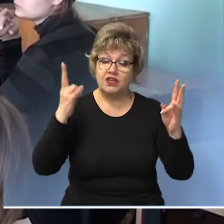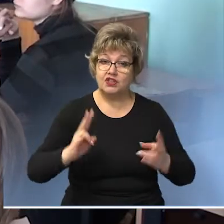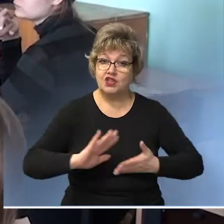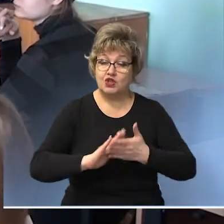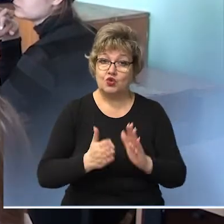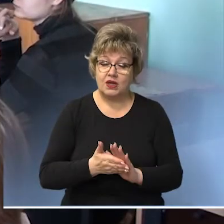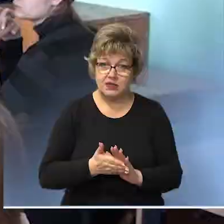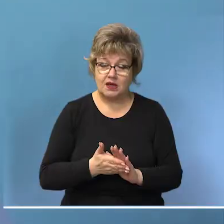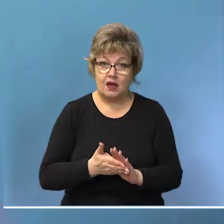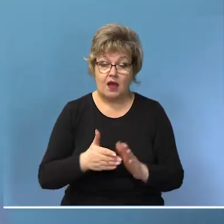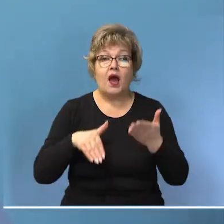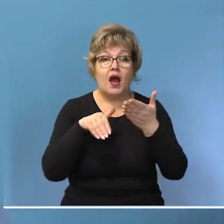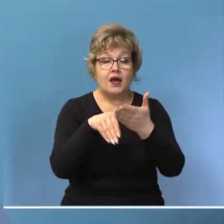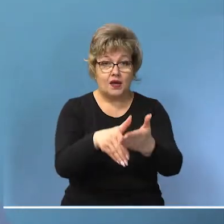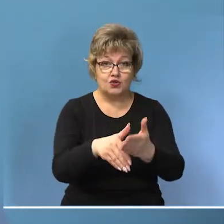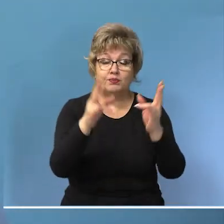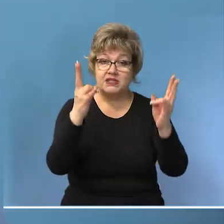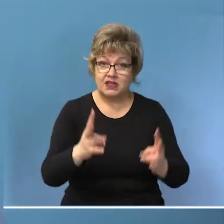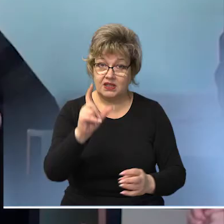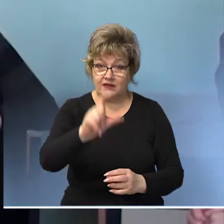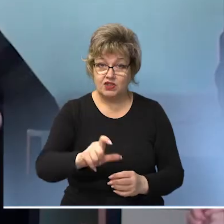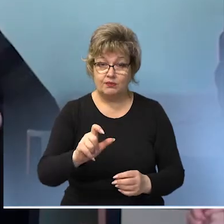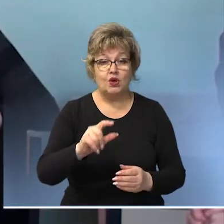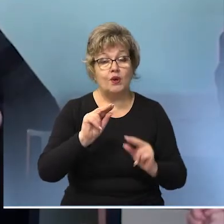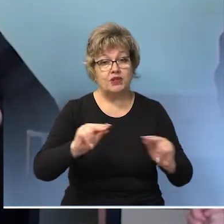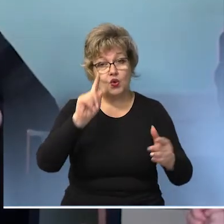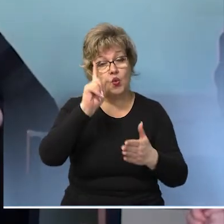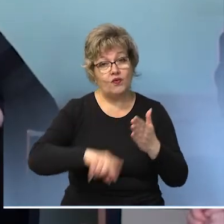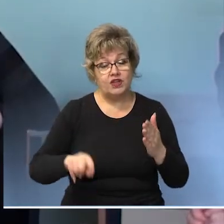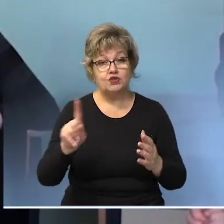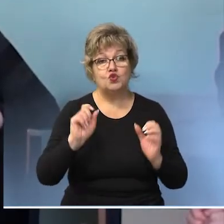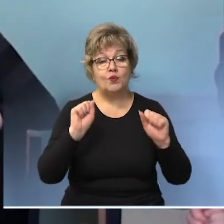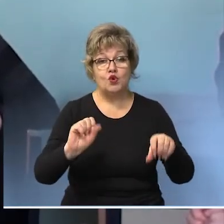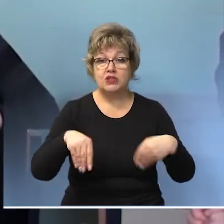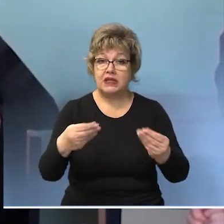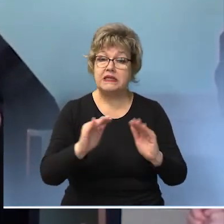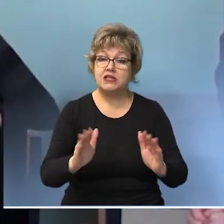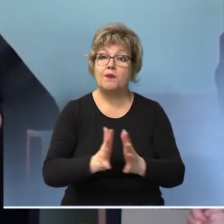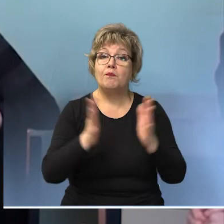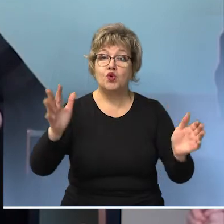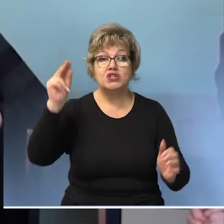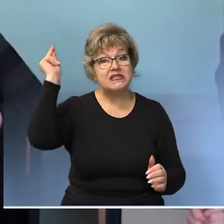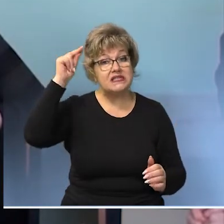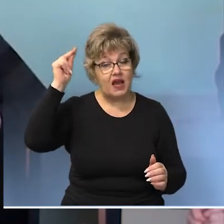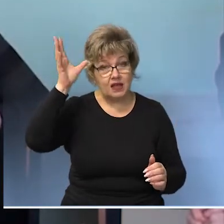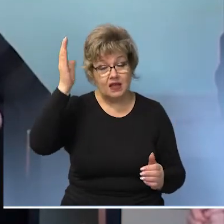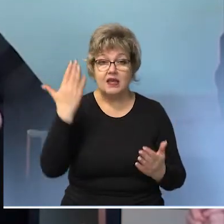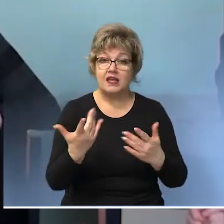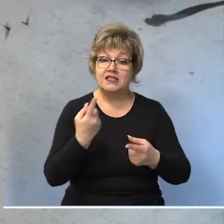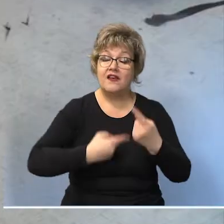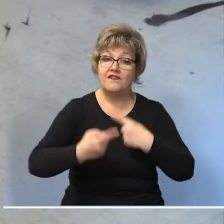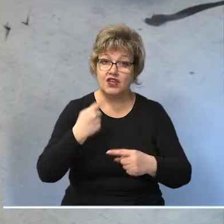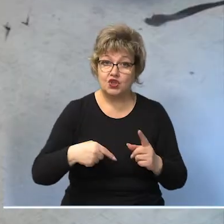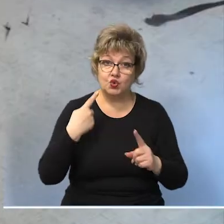ученики и в критической ситуации, а окажут помощь пострадавшим. Педагог уверен, Что сможет дать детям больше знаний, если в школьную